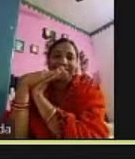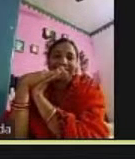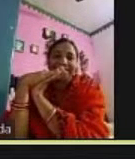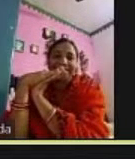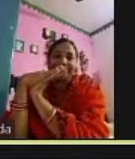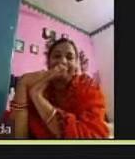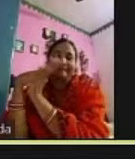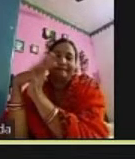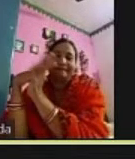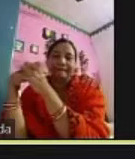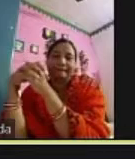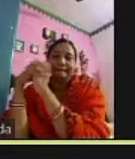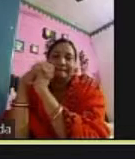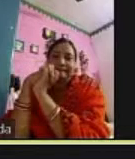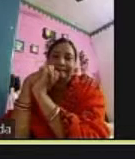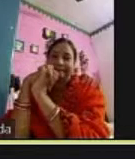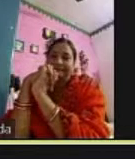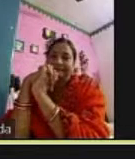हेलो।